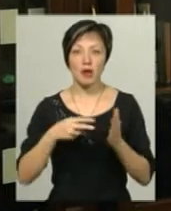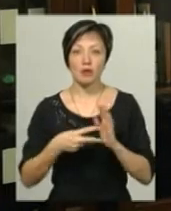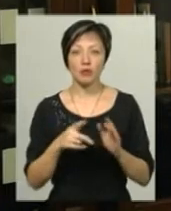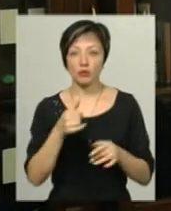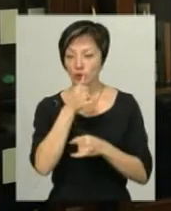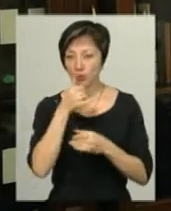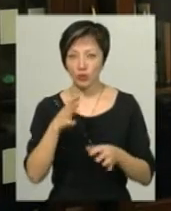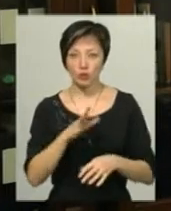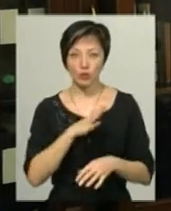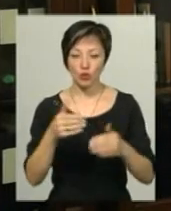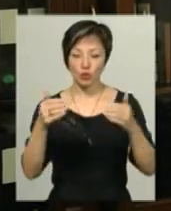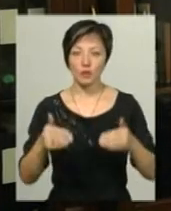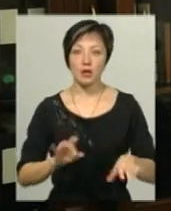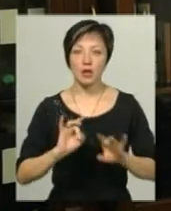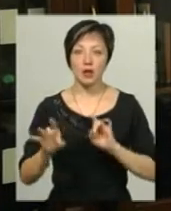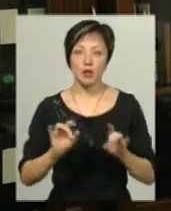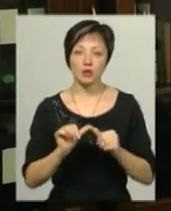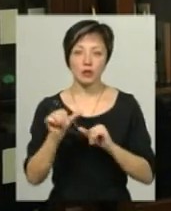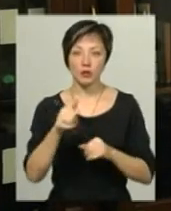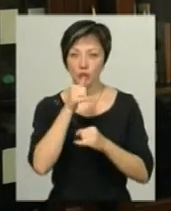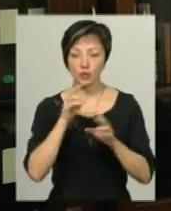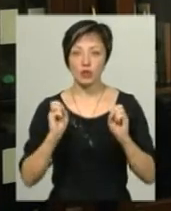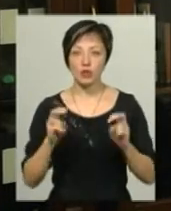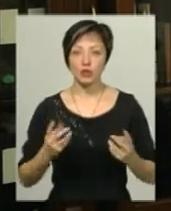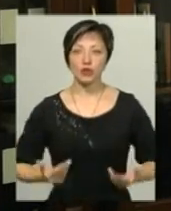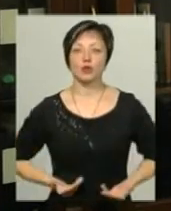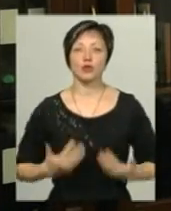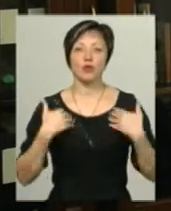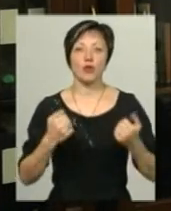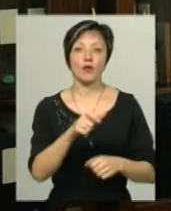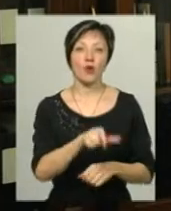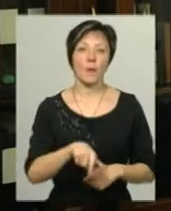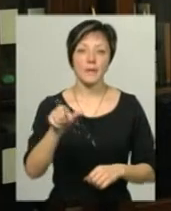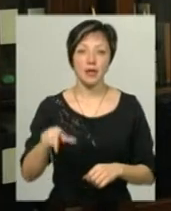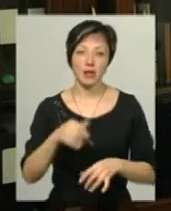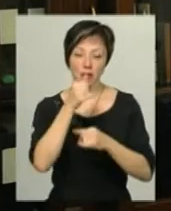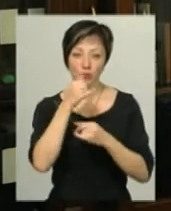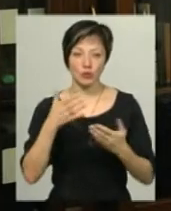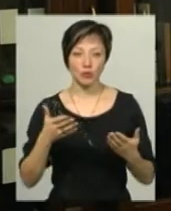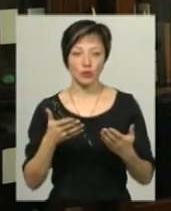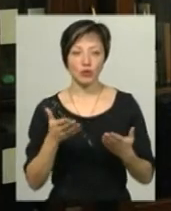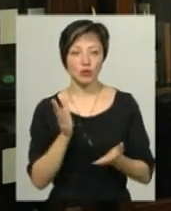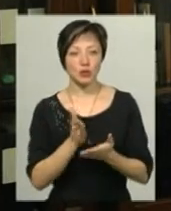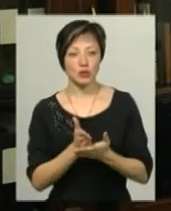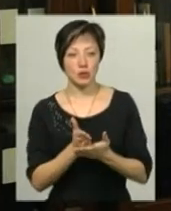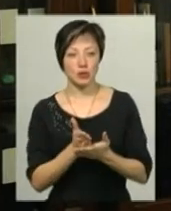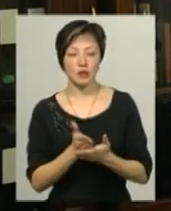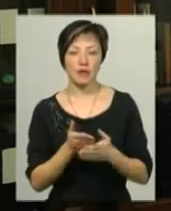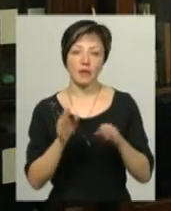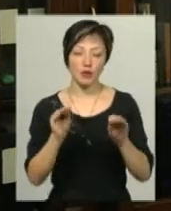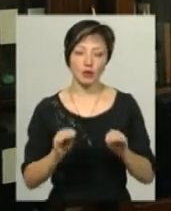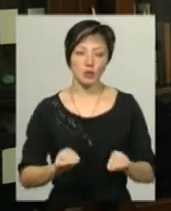не може бути зовнішньої реклами, зокрема, вона не може загрожувати життю і здоров'ю громадян, не може там містити ще певних відомостей і так